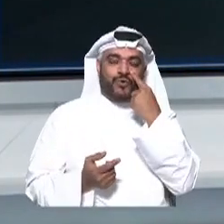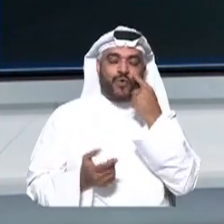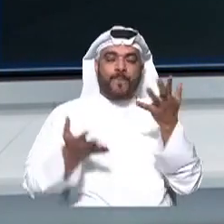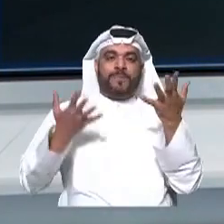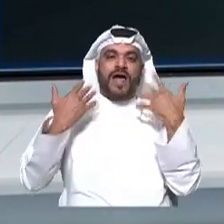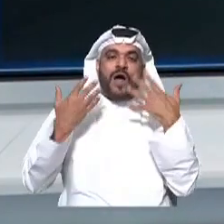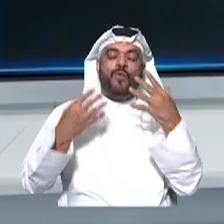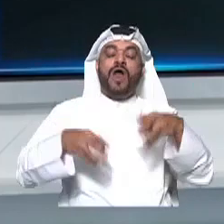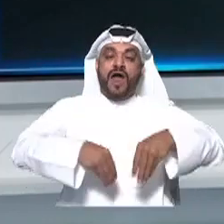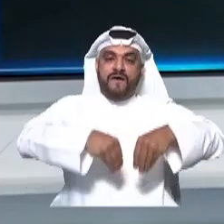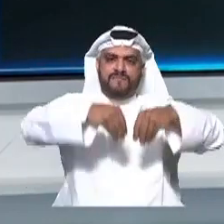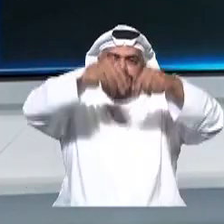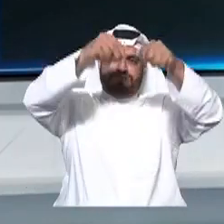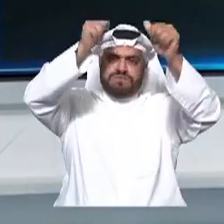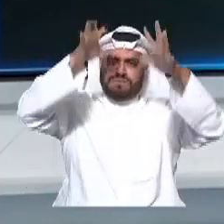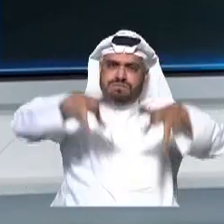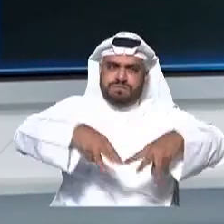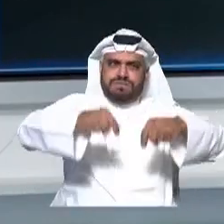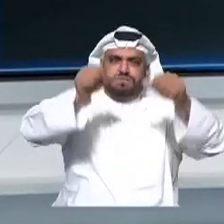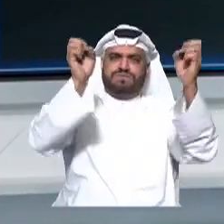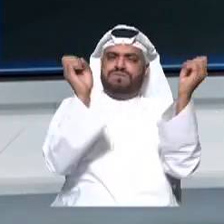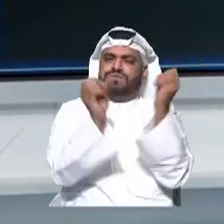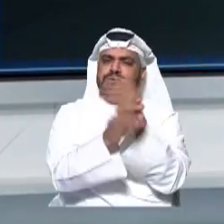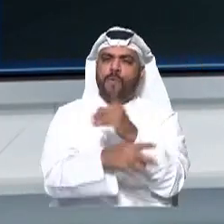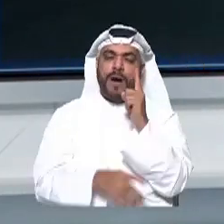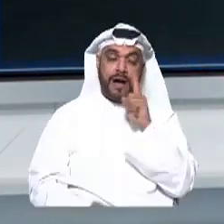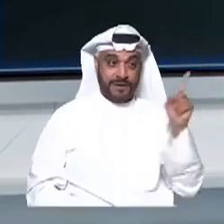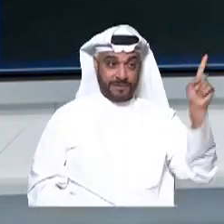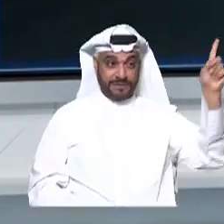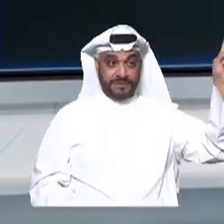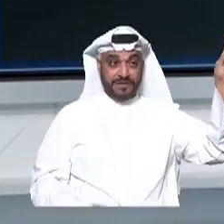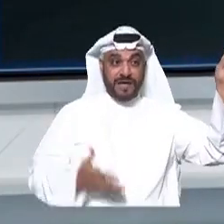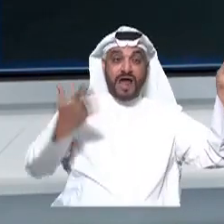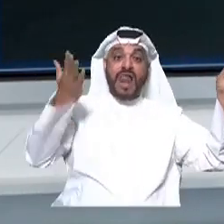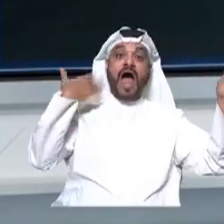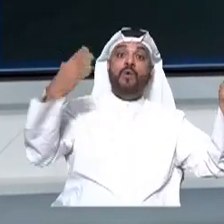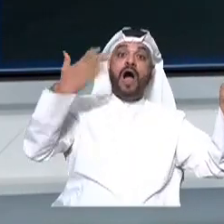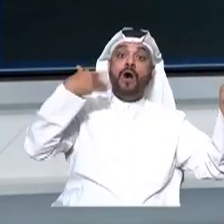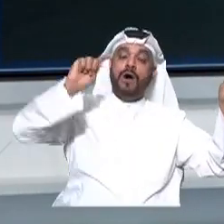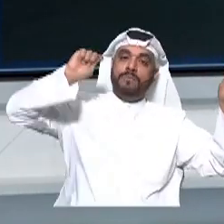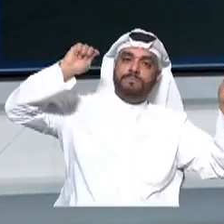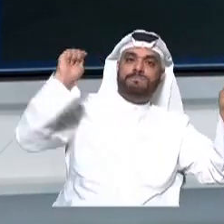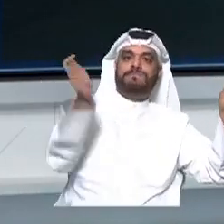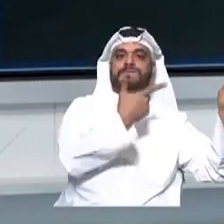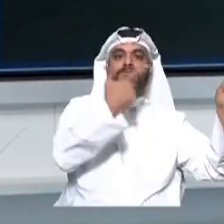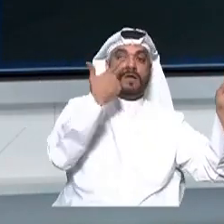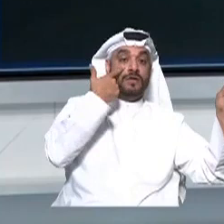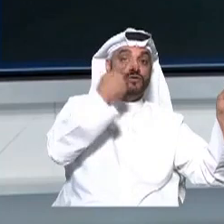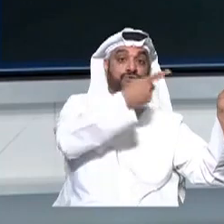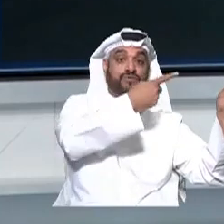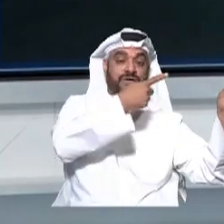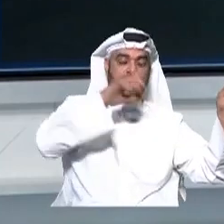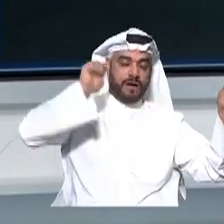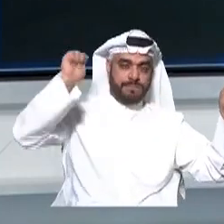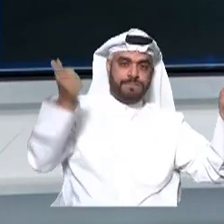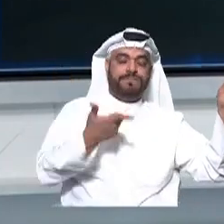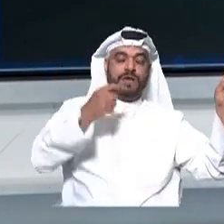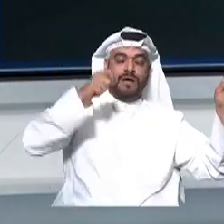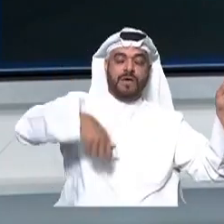لغبار محمول أيضا هذه الليلة مع تراجع للرؤية الأفقية خاصة على بعض المناطق البرية إلى ما